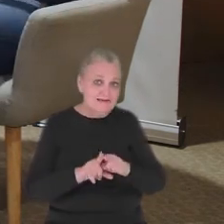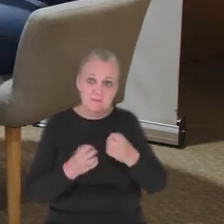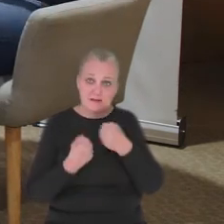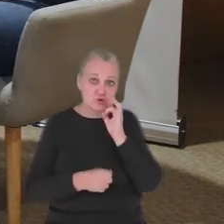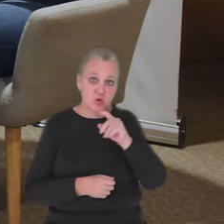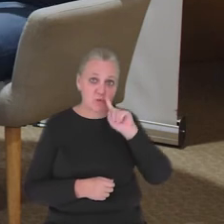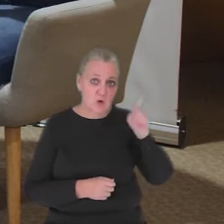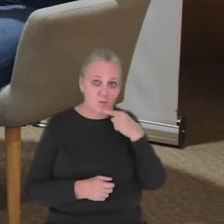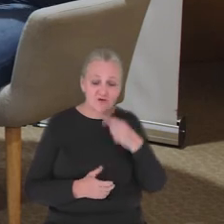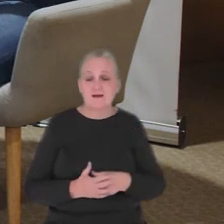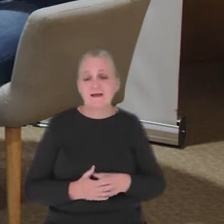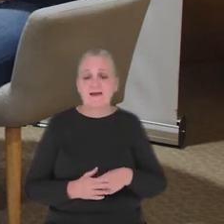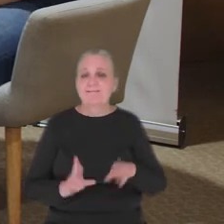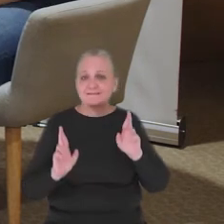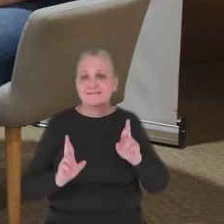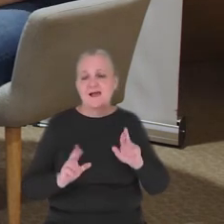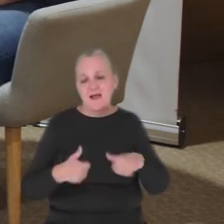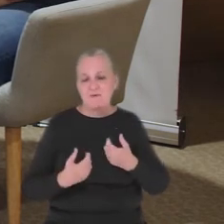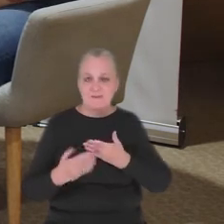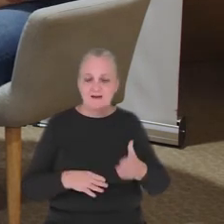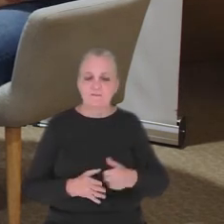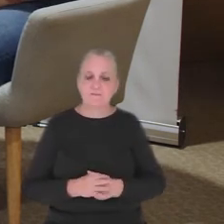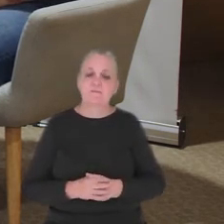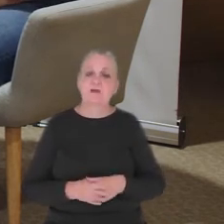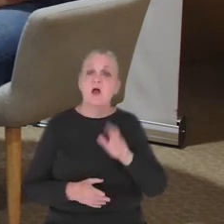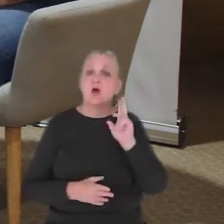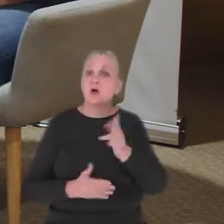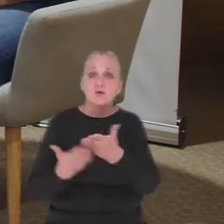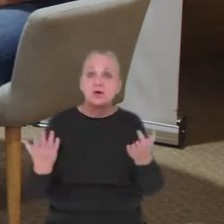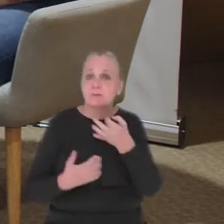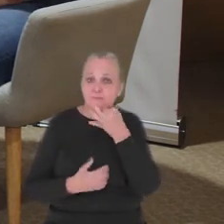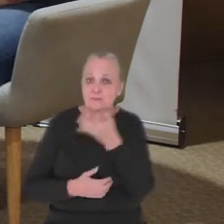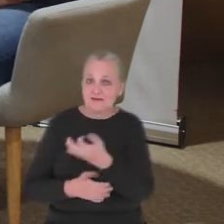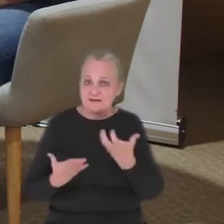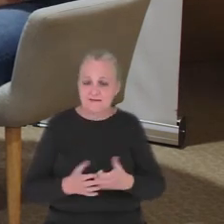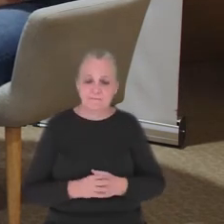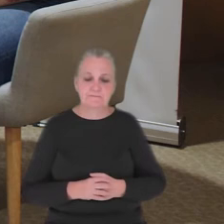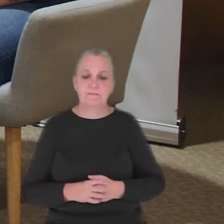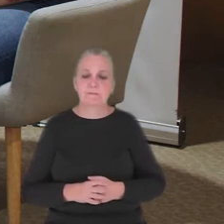Głosuj za tym, żeby były dalej. Czy ktoś chce zadać jeszcze na przykład ostatnie pytanie?